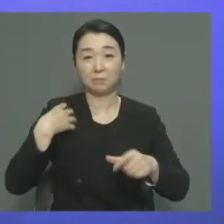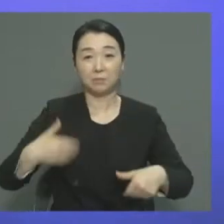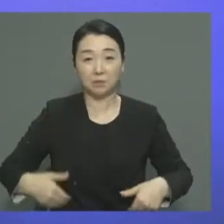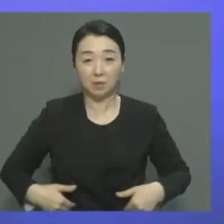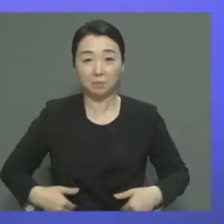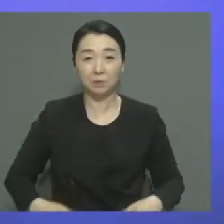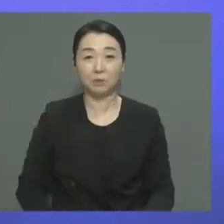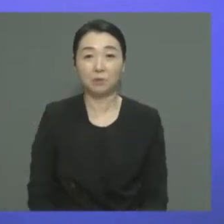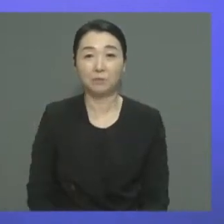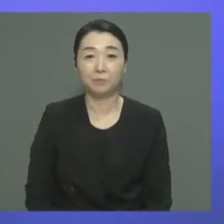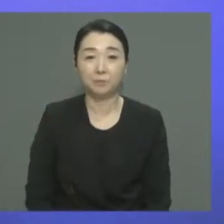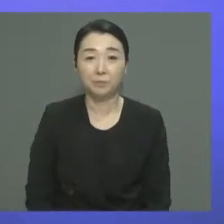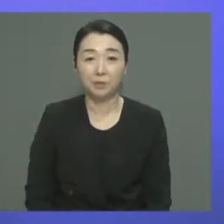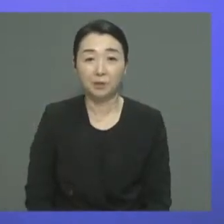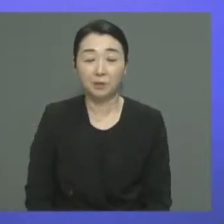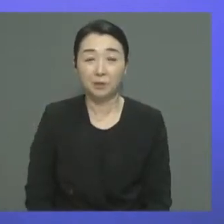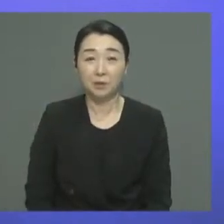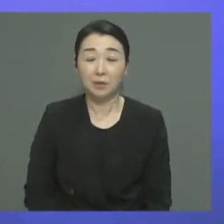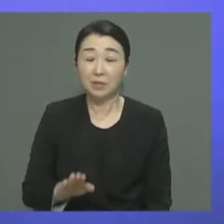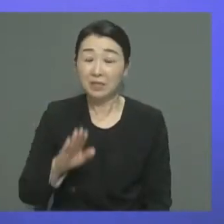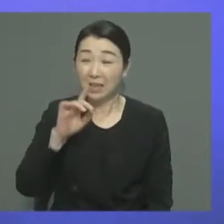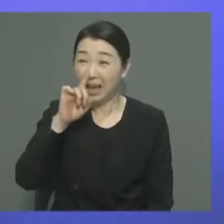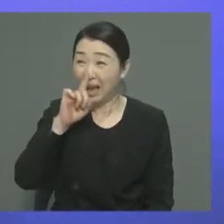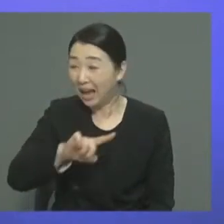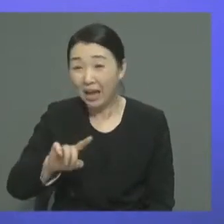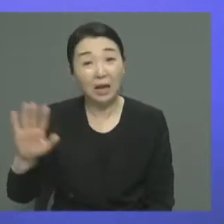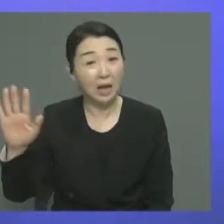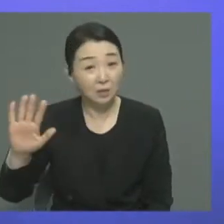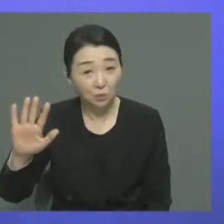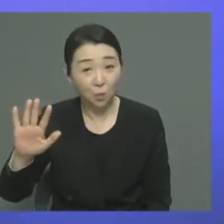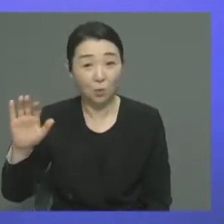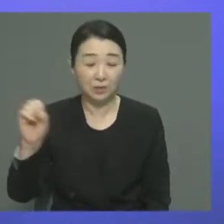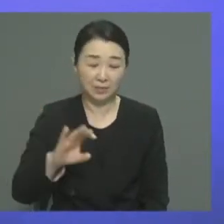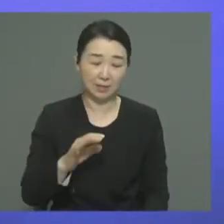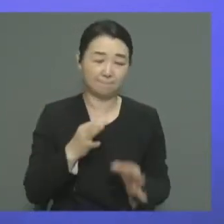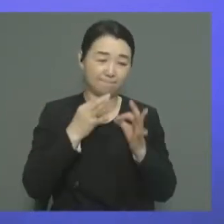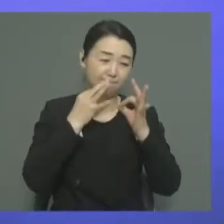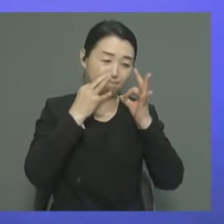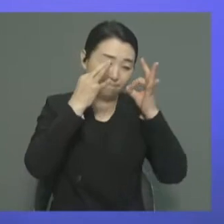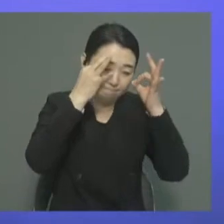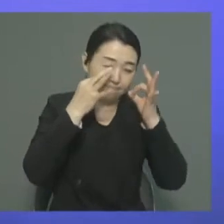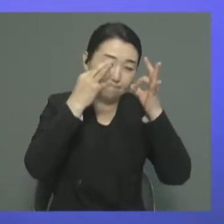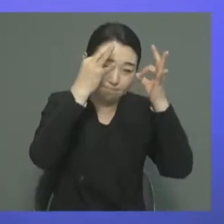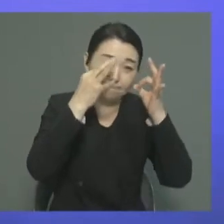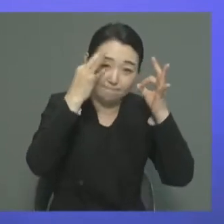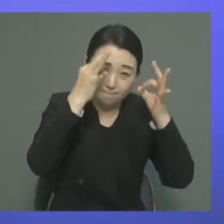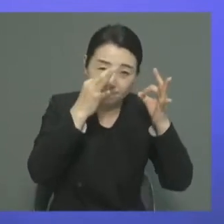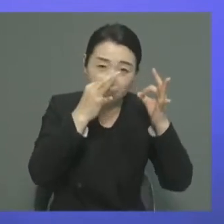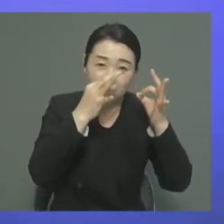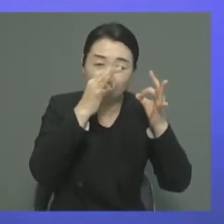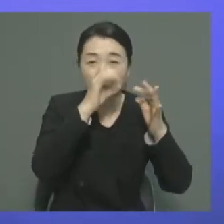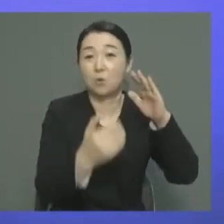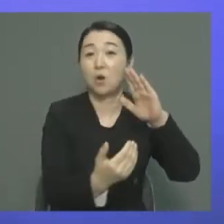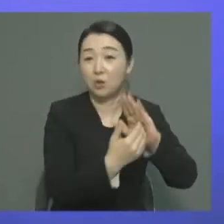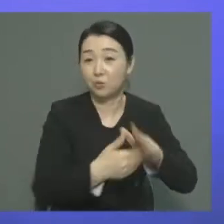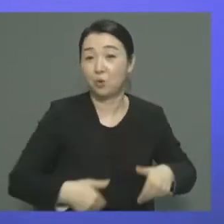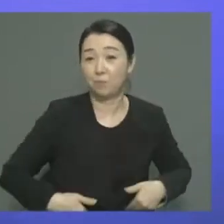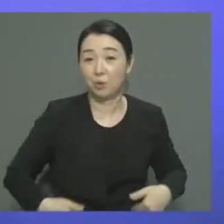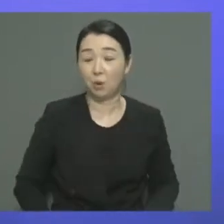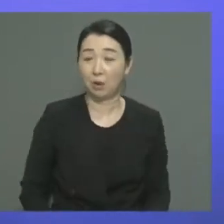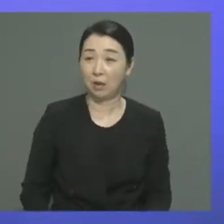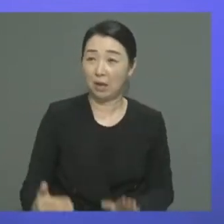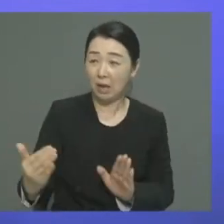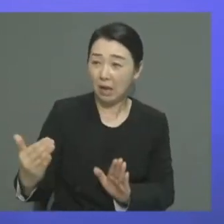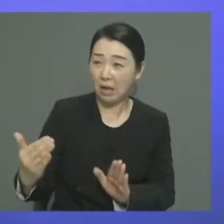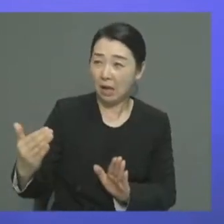이제 차 악을 겨루는 정치에서 최선을 겨루는 정치 로 바꿔야 합니다 상대의 실패를